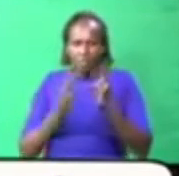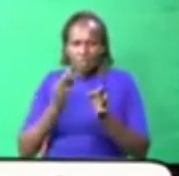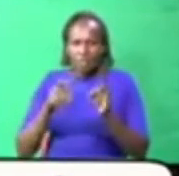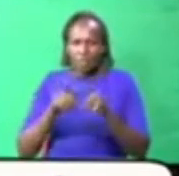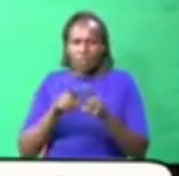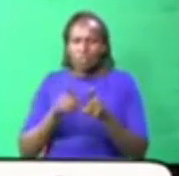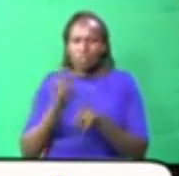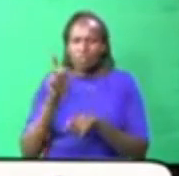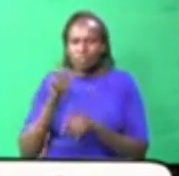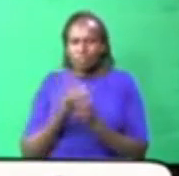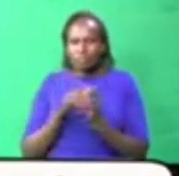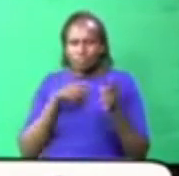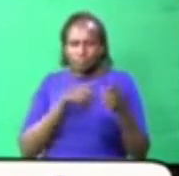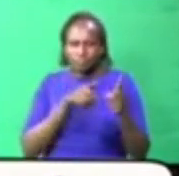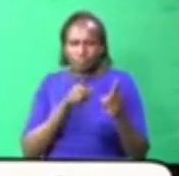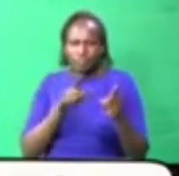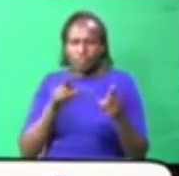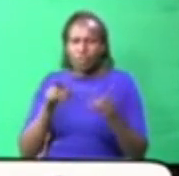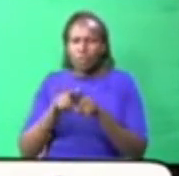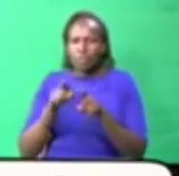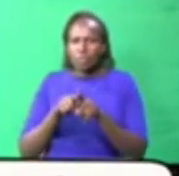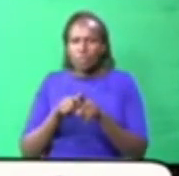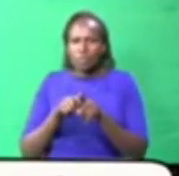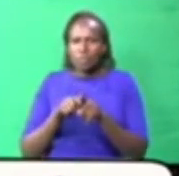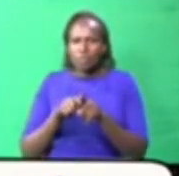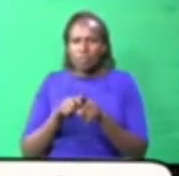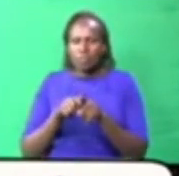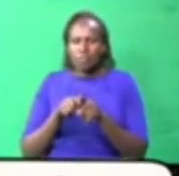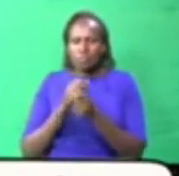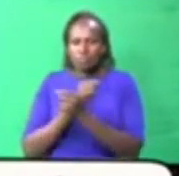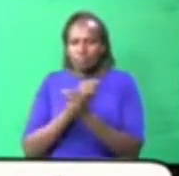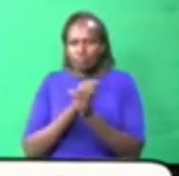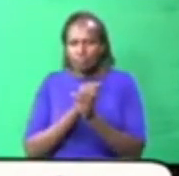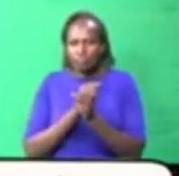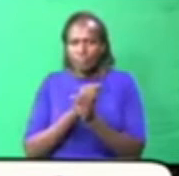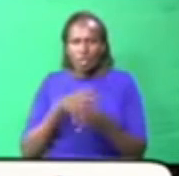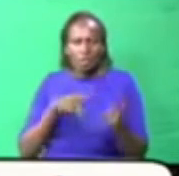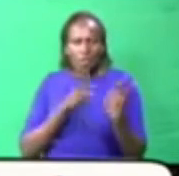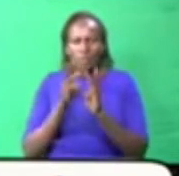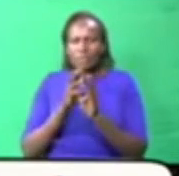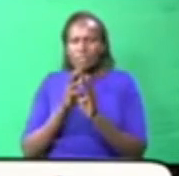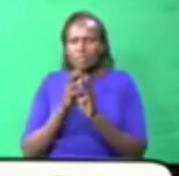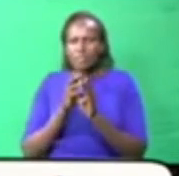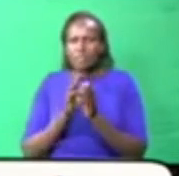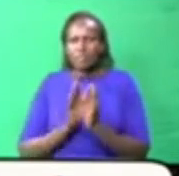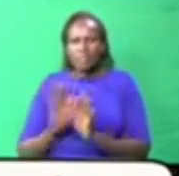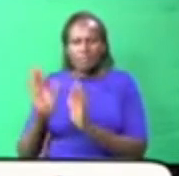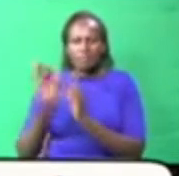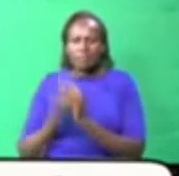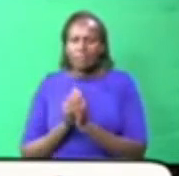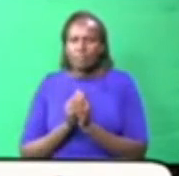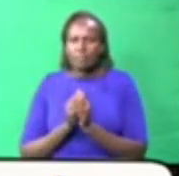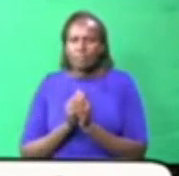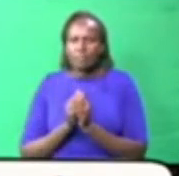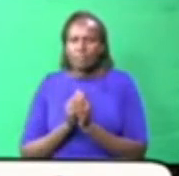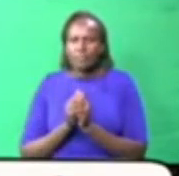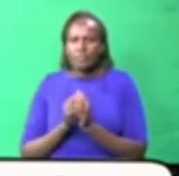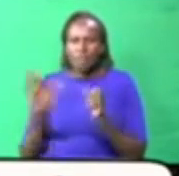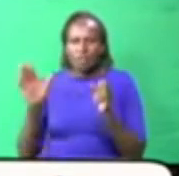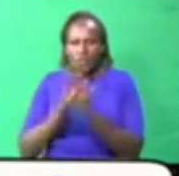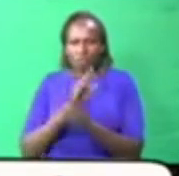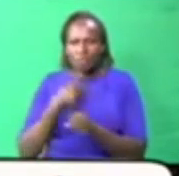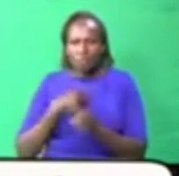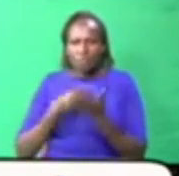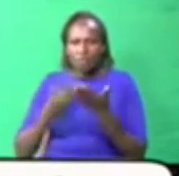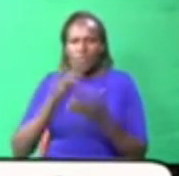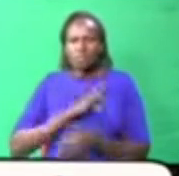mashtaka na kila vifungo na kila nira zilizonifunga, zikaniwachilie. Nijaze na Roho wako